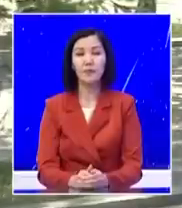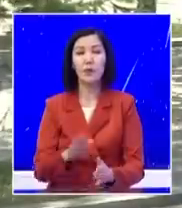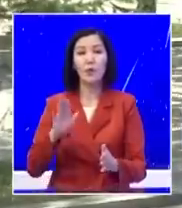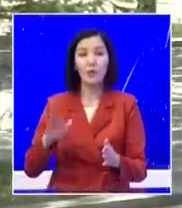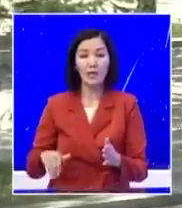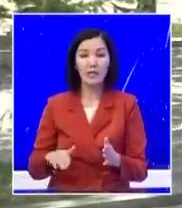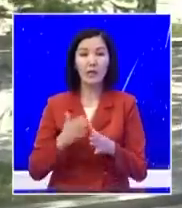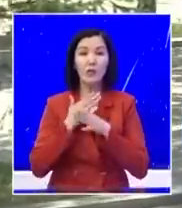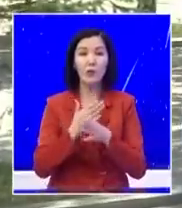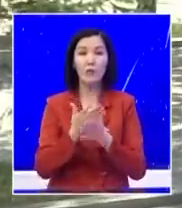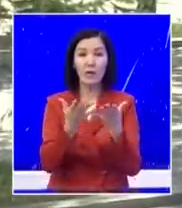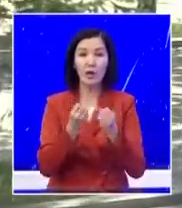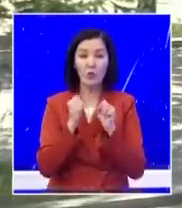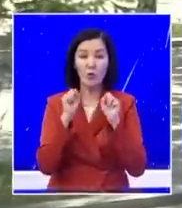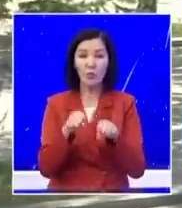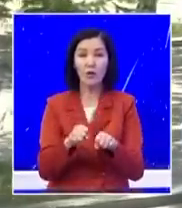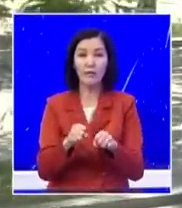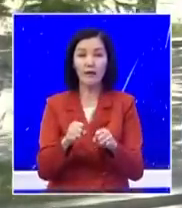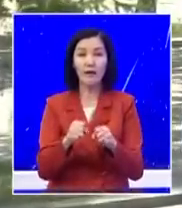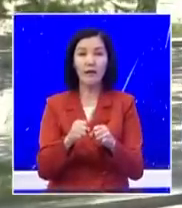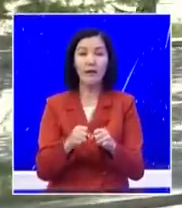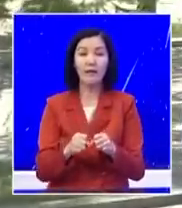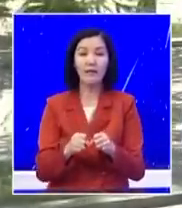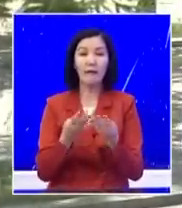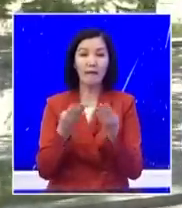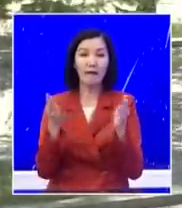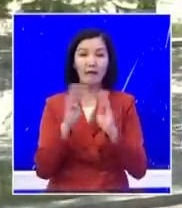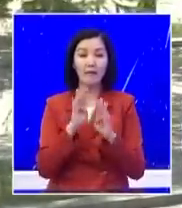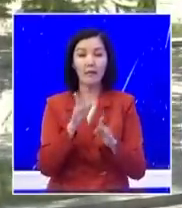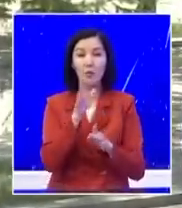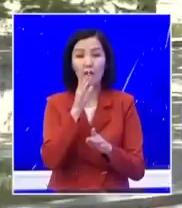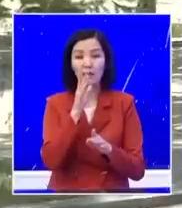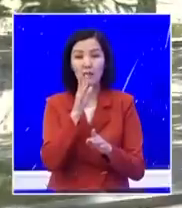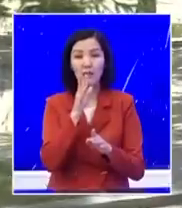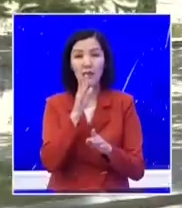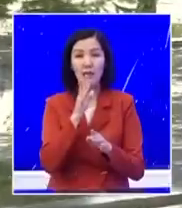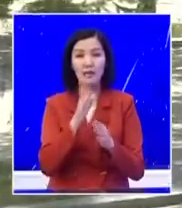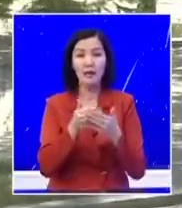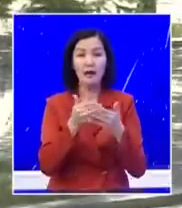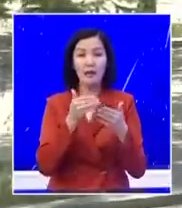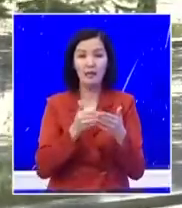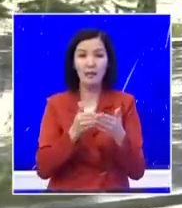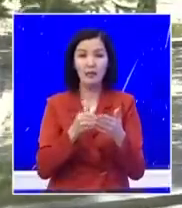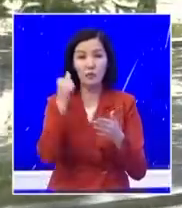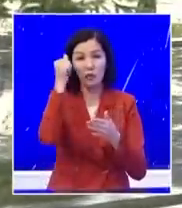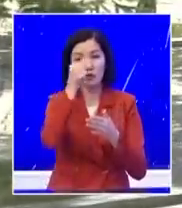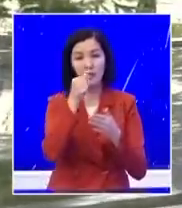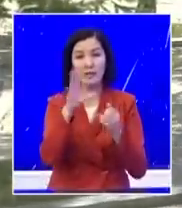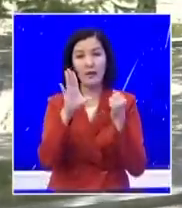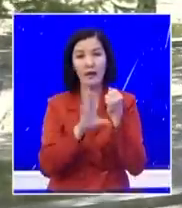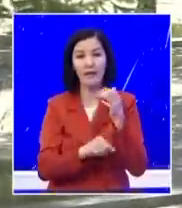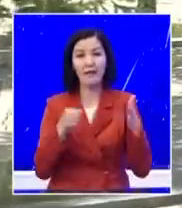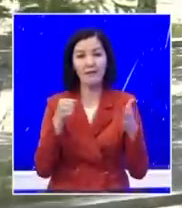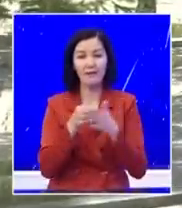ғана көмекке қол жеткізесіз. Карантин кезінде жаппай жиналудың алдын алу үшін өтініштер жылдың аяғына дейін қабылданады.